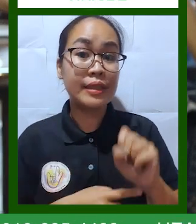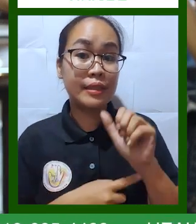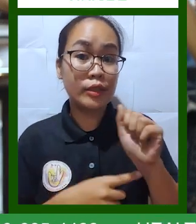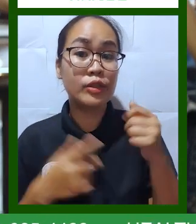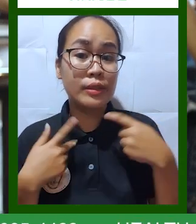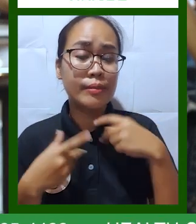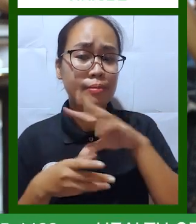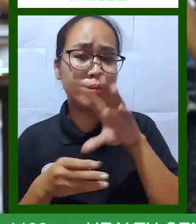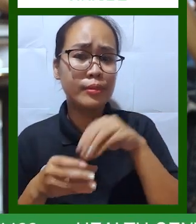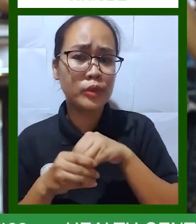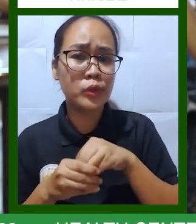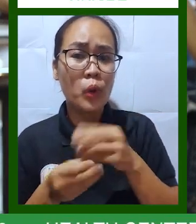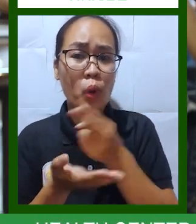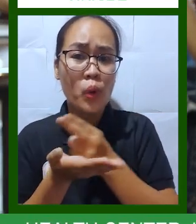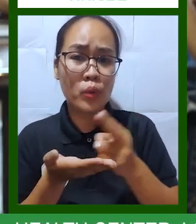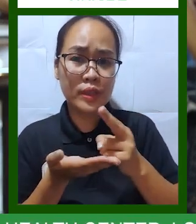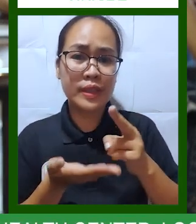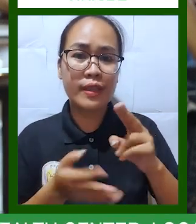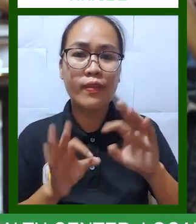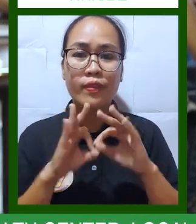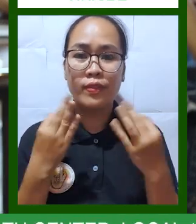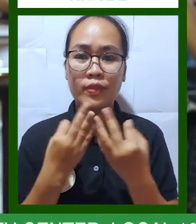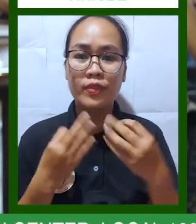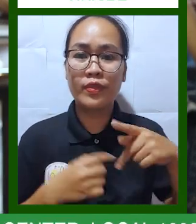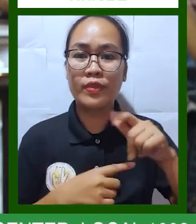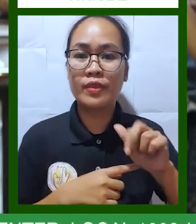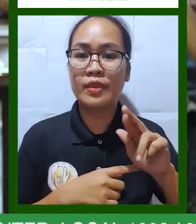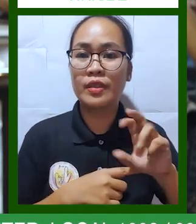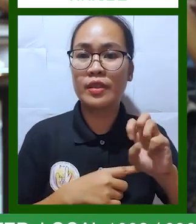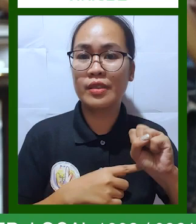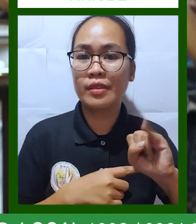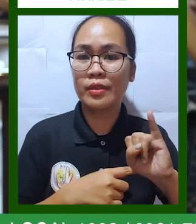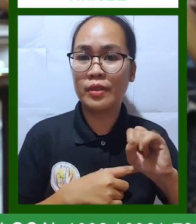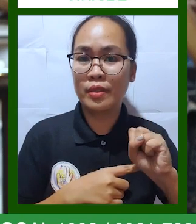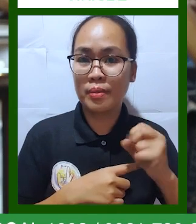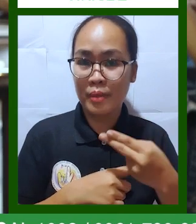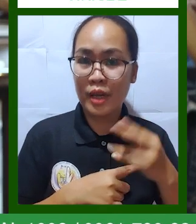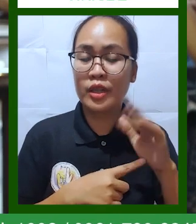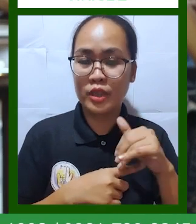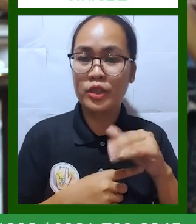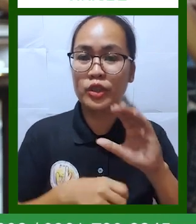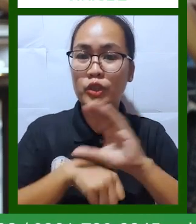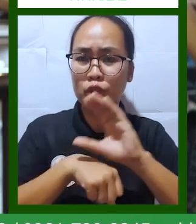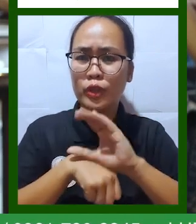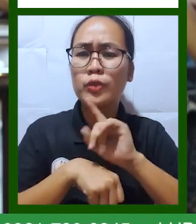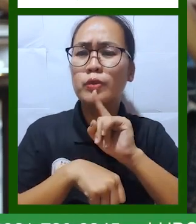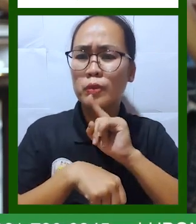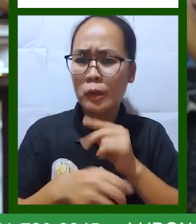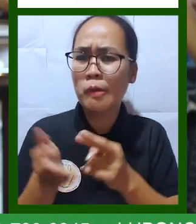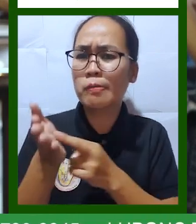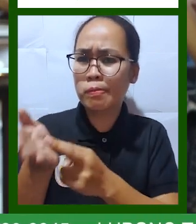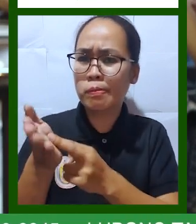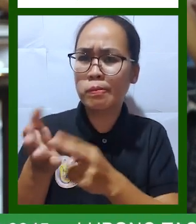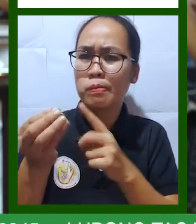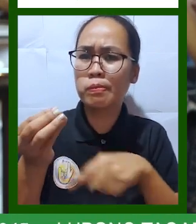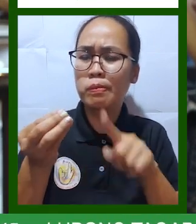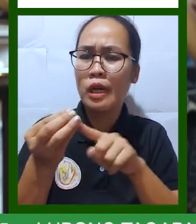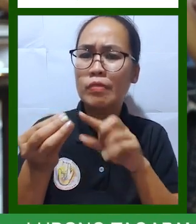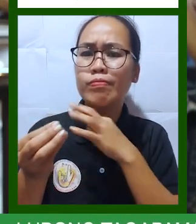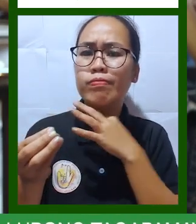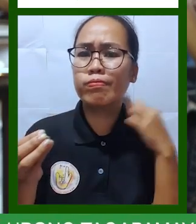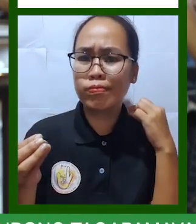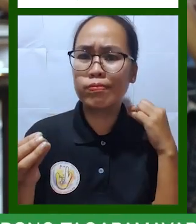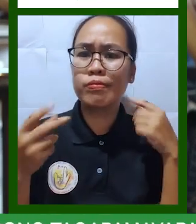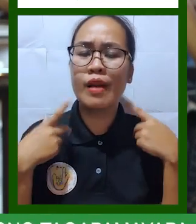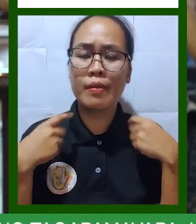of Holy Family Parish Church, no? Kaya very well represented po ang ating mga parishes as well as yung mga iba't ibang